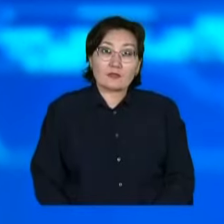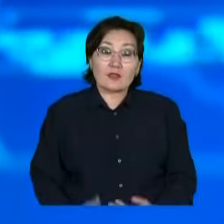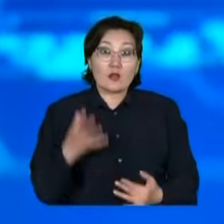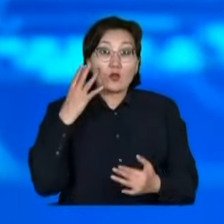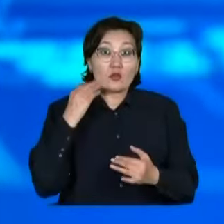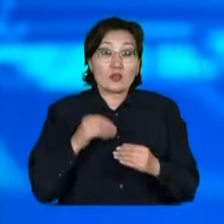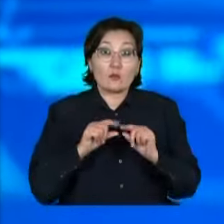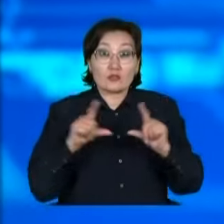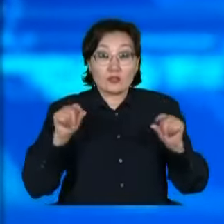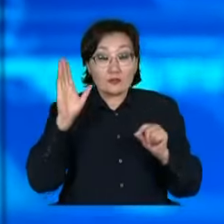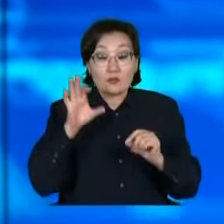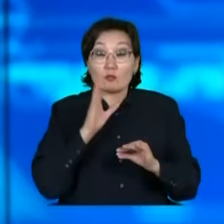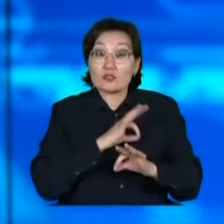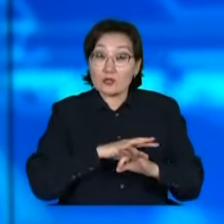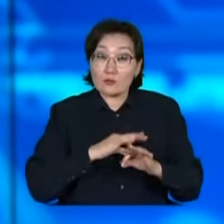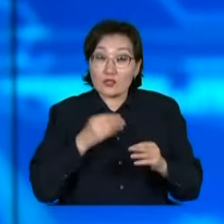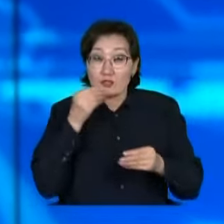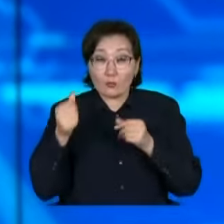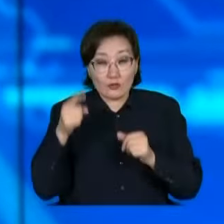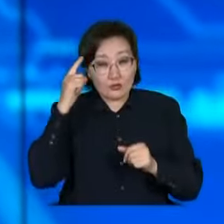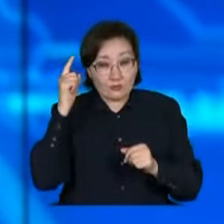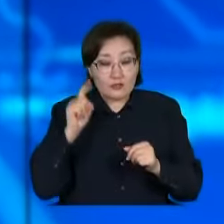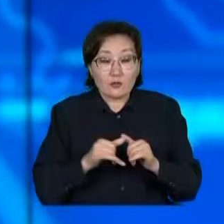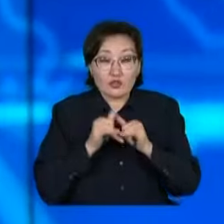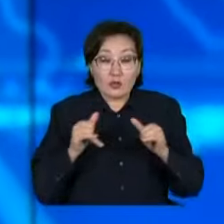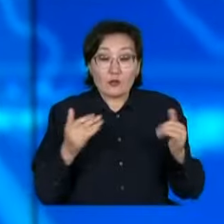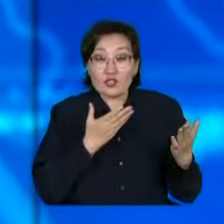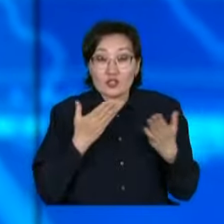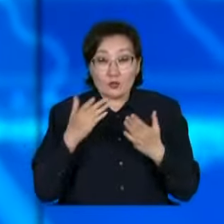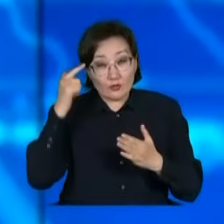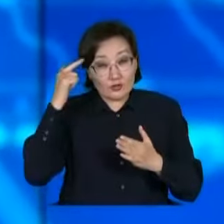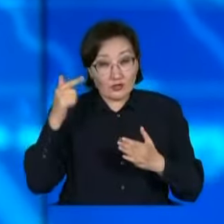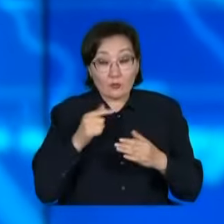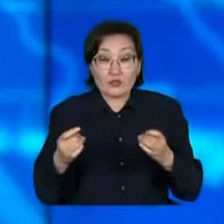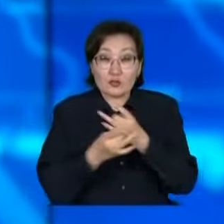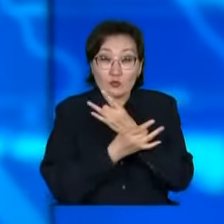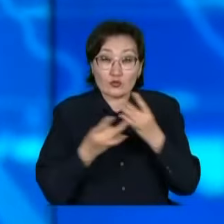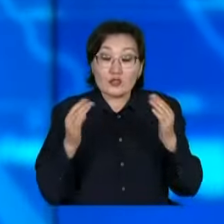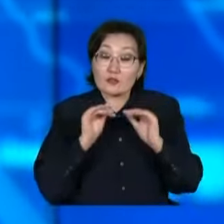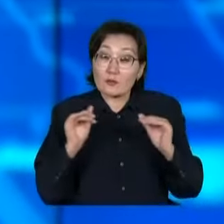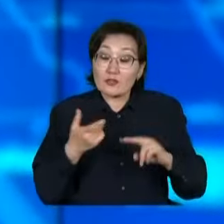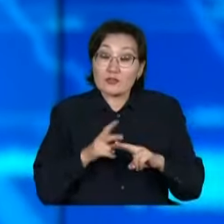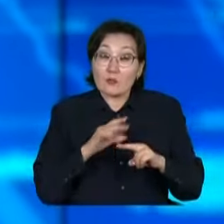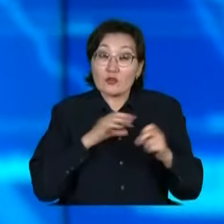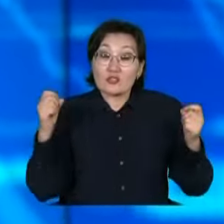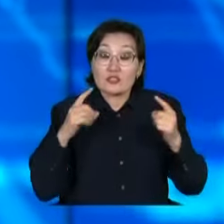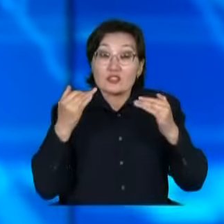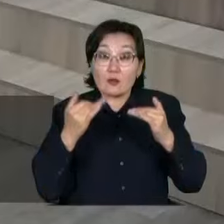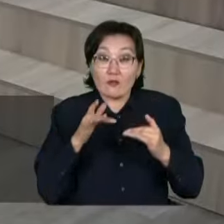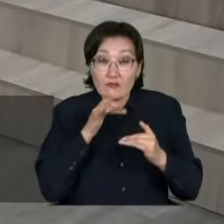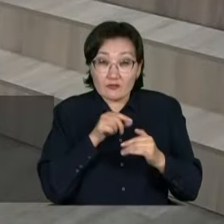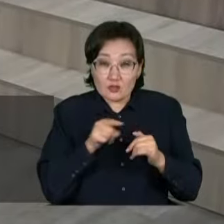В алматинских школах будут использовать искусственный интеллект, чтобы развивать читательскую грамотность и культуру учащихся. Об этом стало известно сегодня во